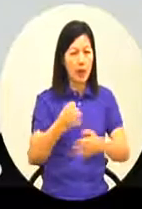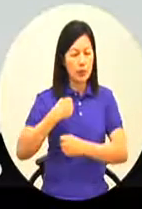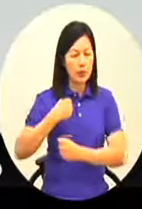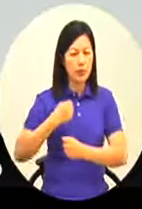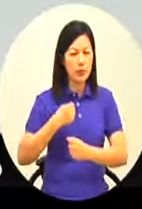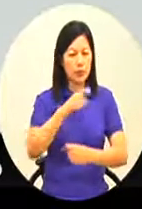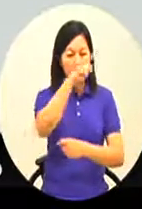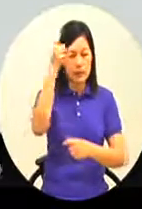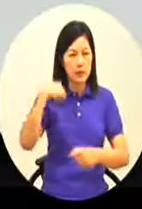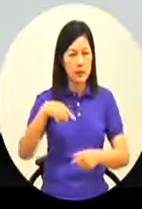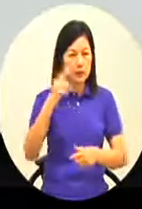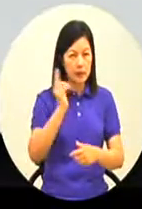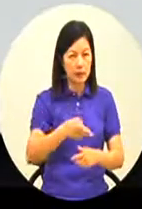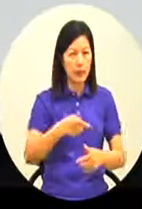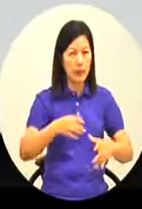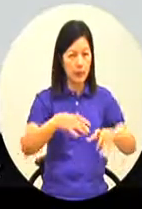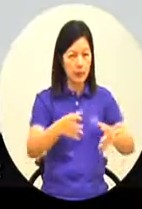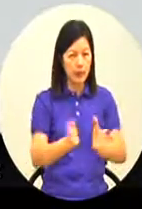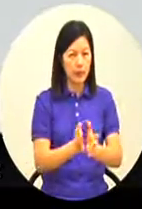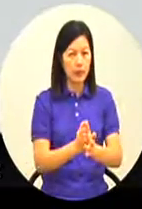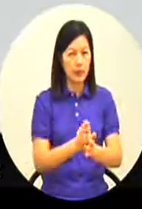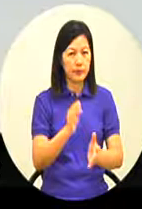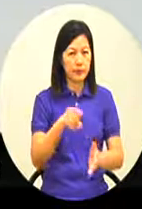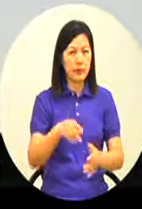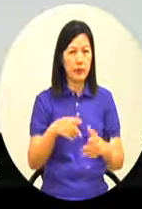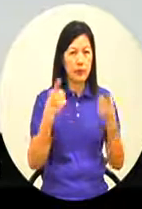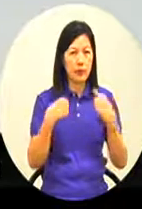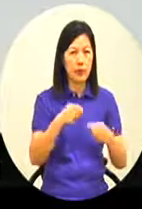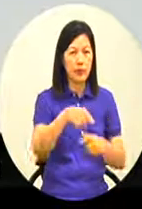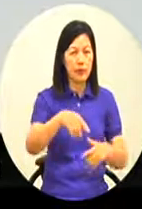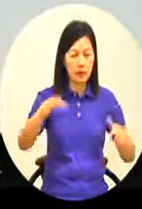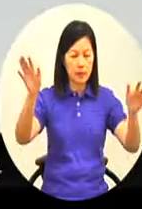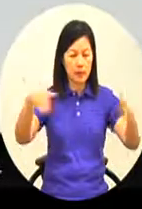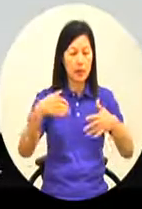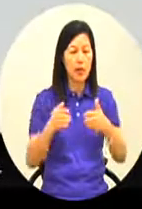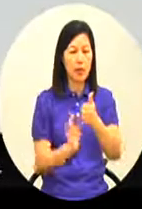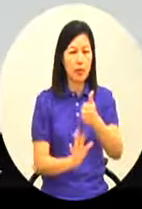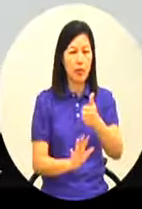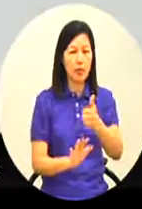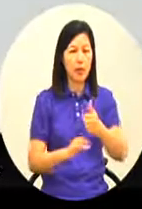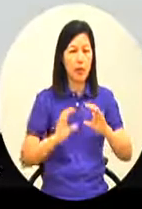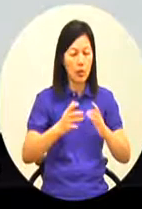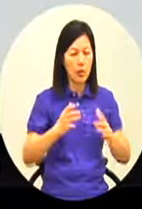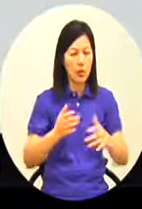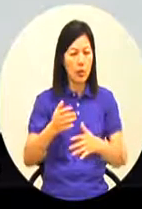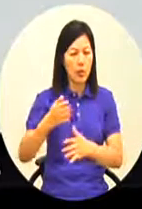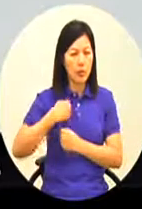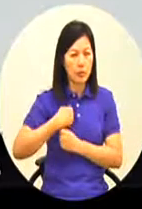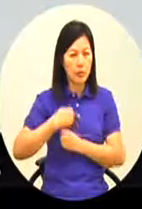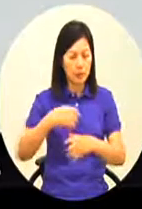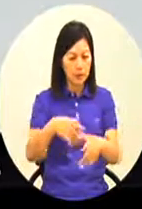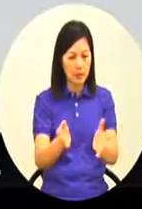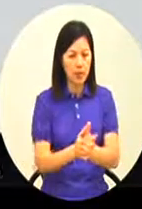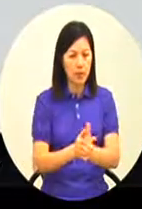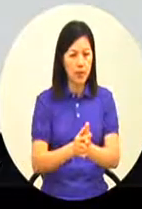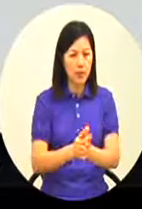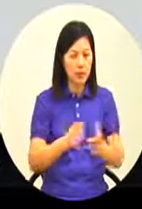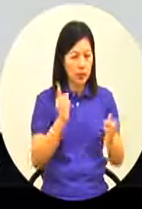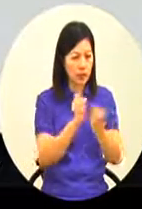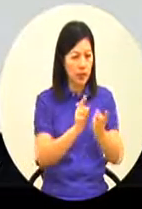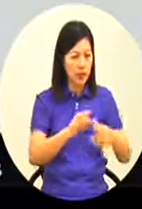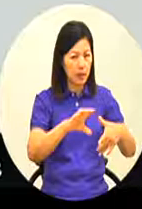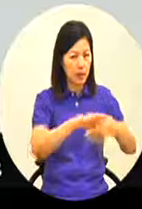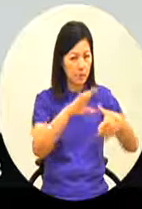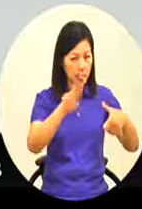是国防部门的招委，那所以国防部对刘委员